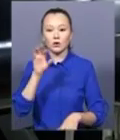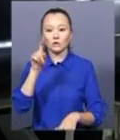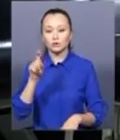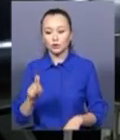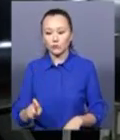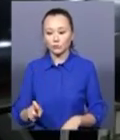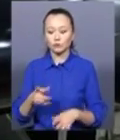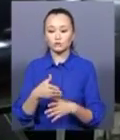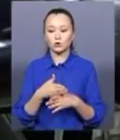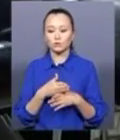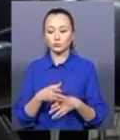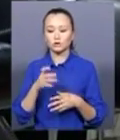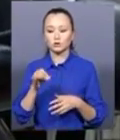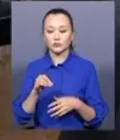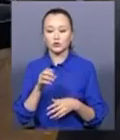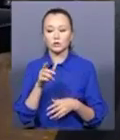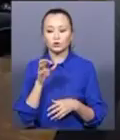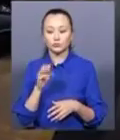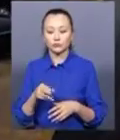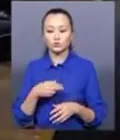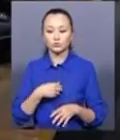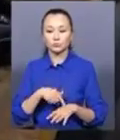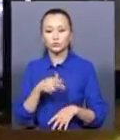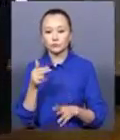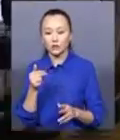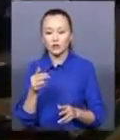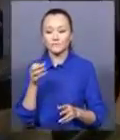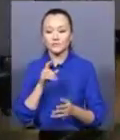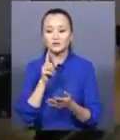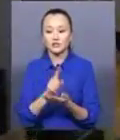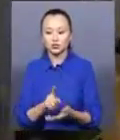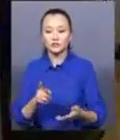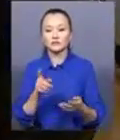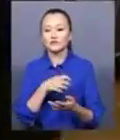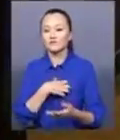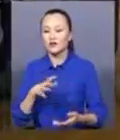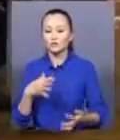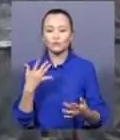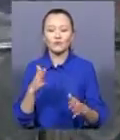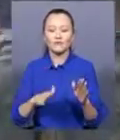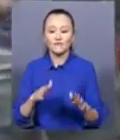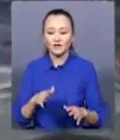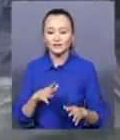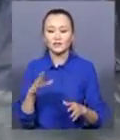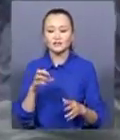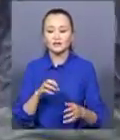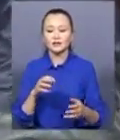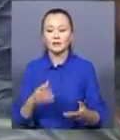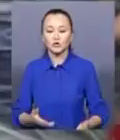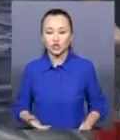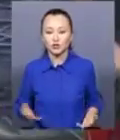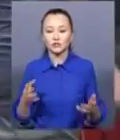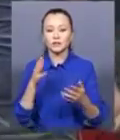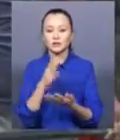Интересный факт. Самыми большими любителями делать зарядку по утрам являются китайцы. На разминку собирается вся семья,